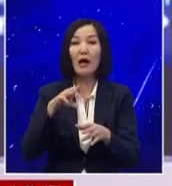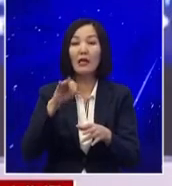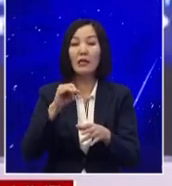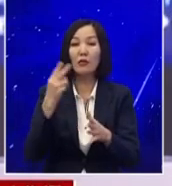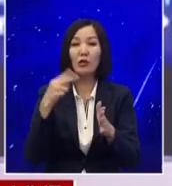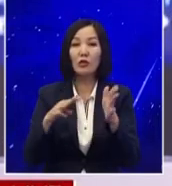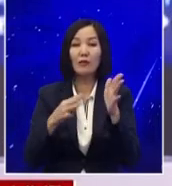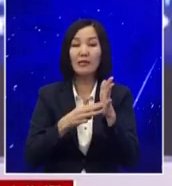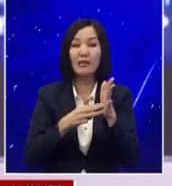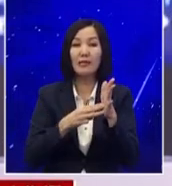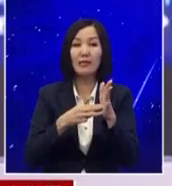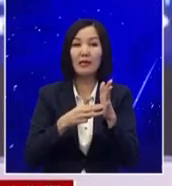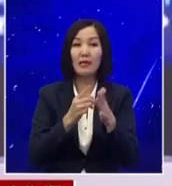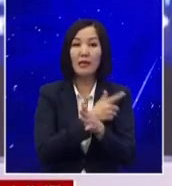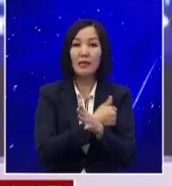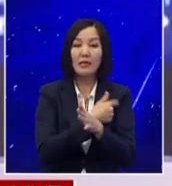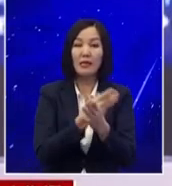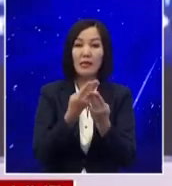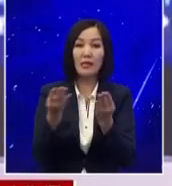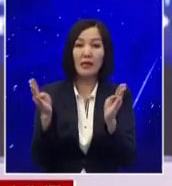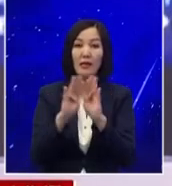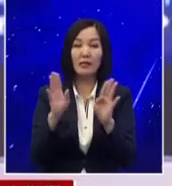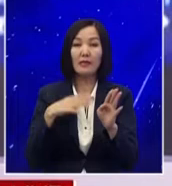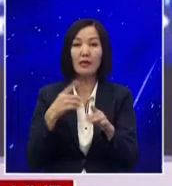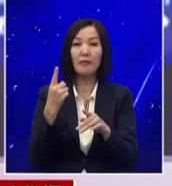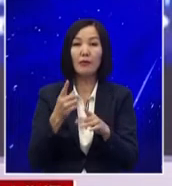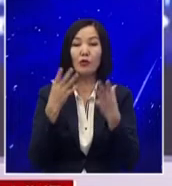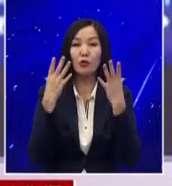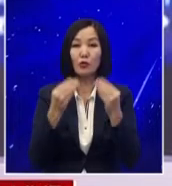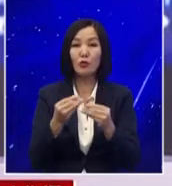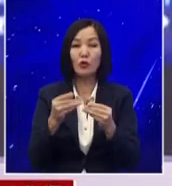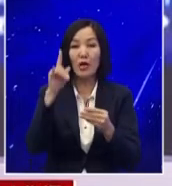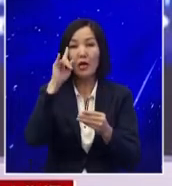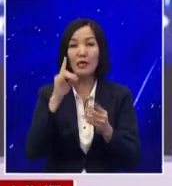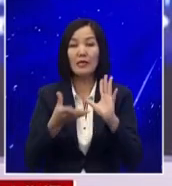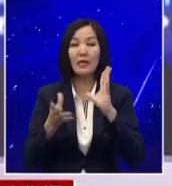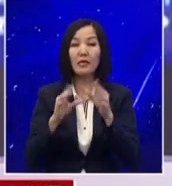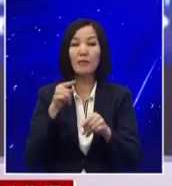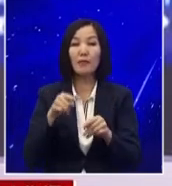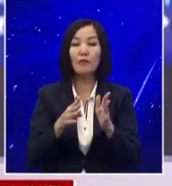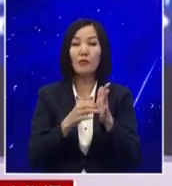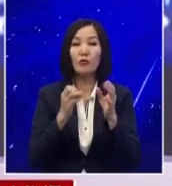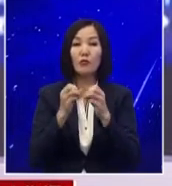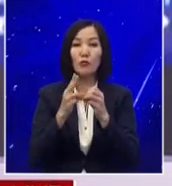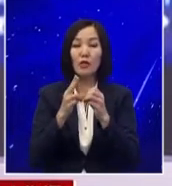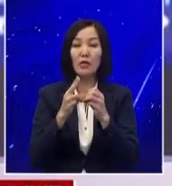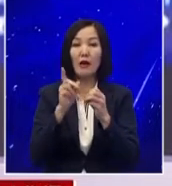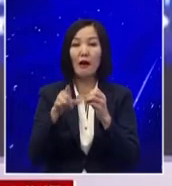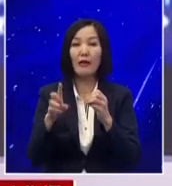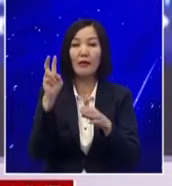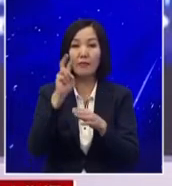адам карантиндік стационарға жатқызылды. Сонымен бірінші тәулік ішінде елімізге 1912 жолаушы ұшып келсе,